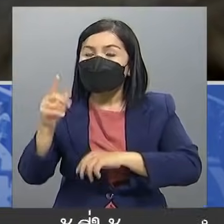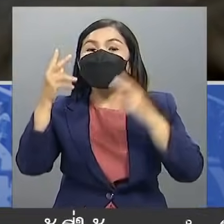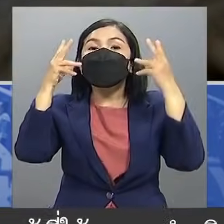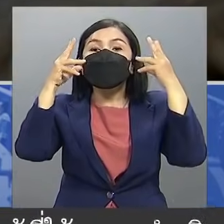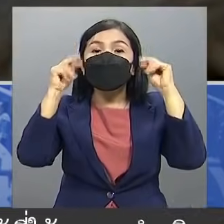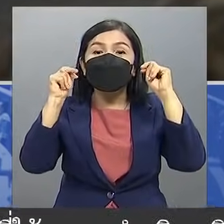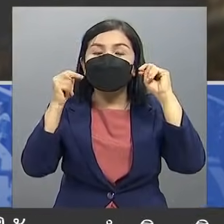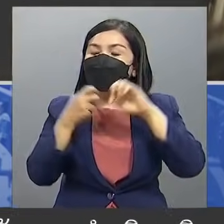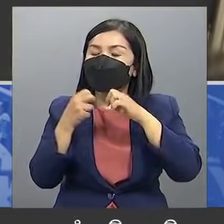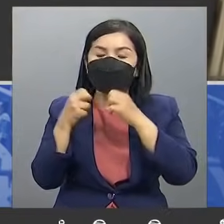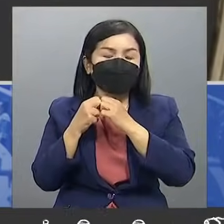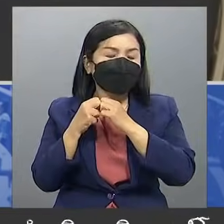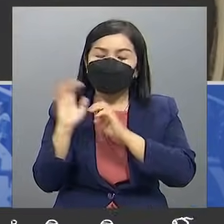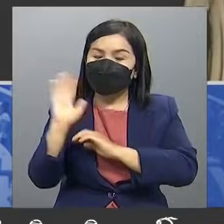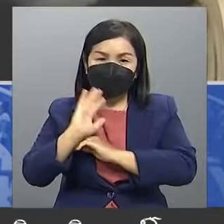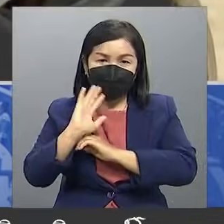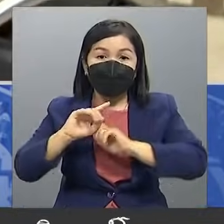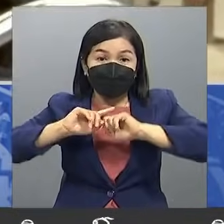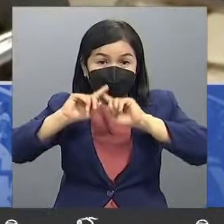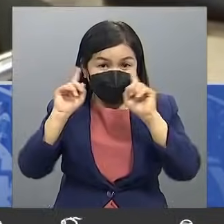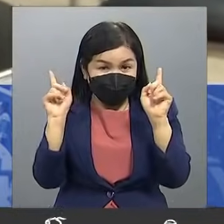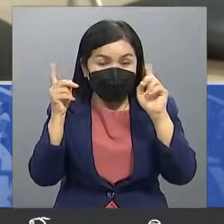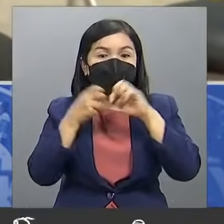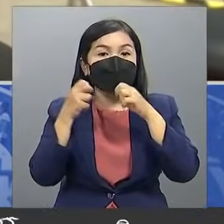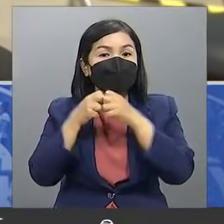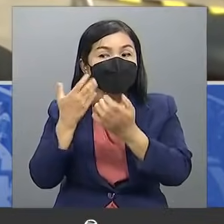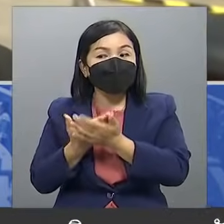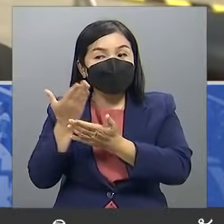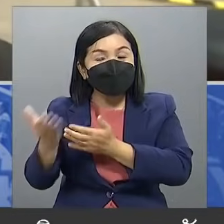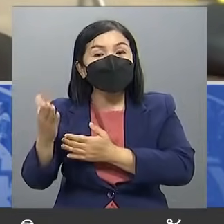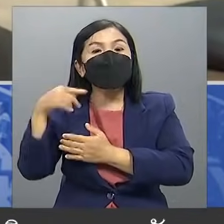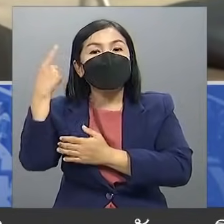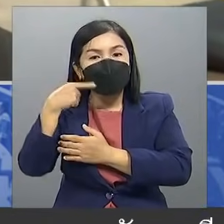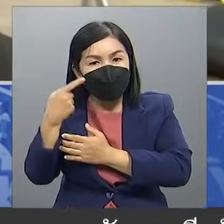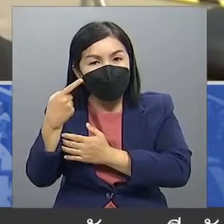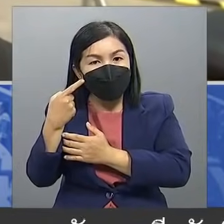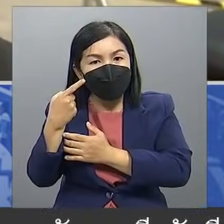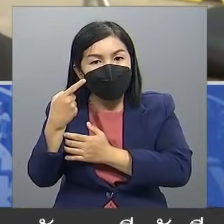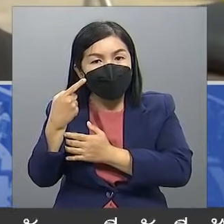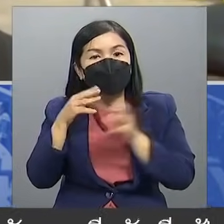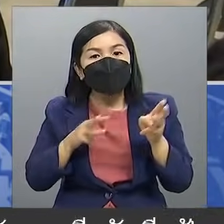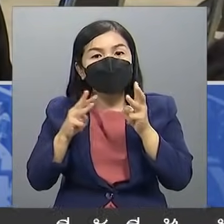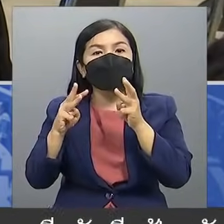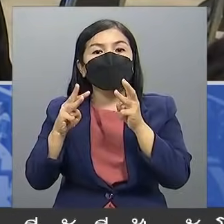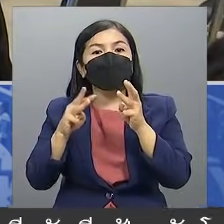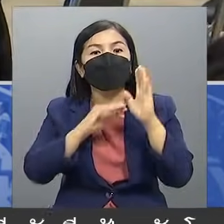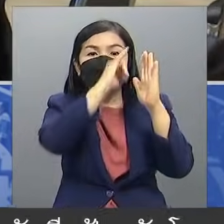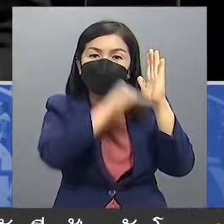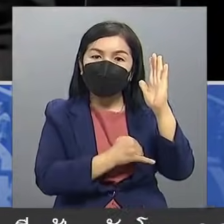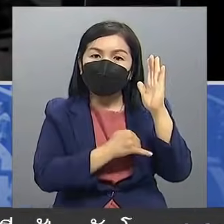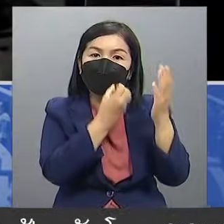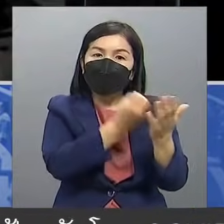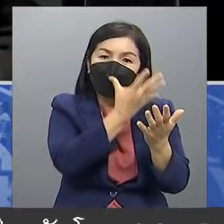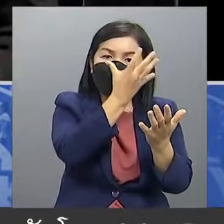หานะครับแต่ปัญหาอยู่ที่ว่าจะซื้อจากใครและจะรักษาความเท่าเทียมได้อย่างไรครับ